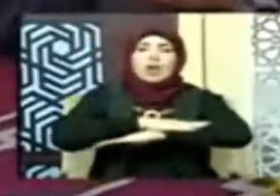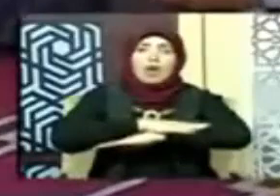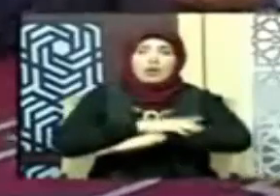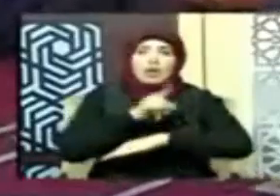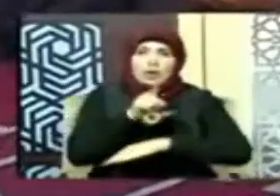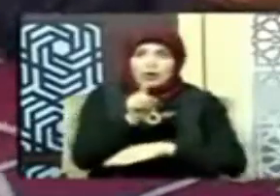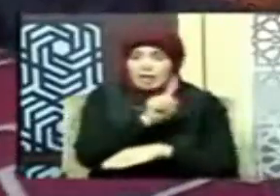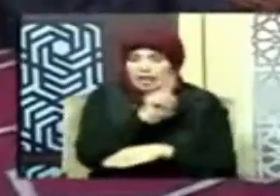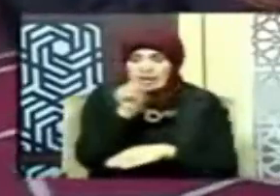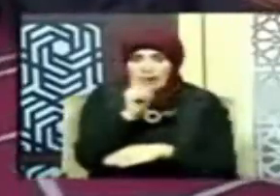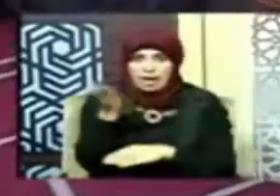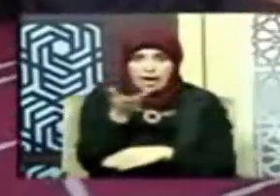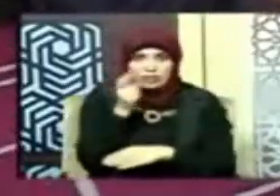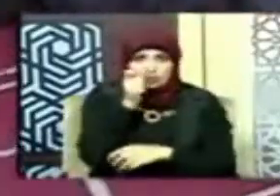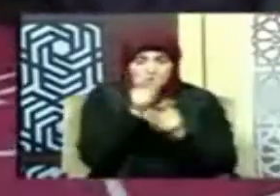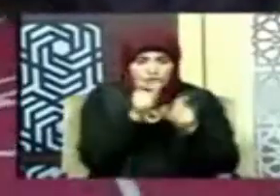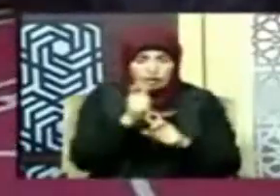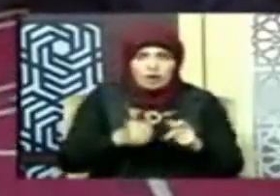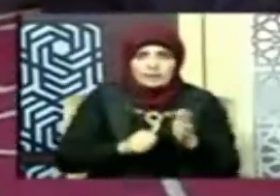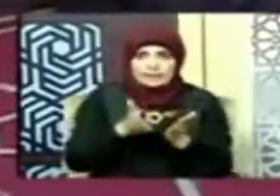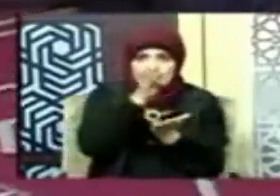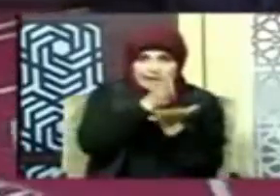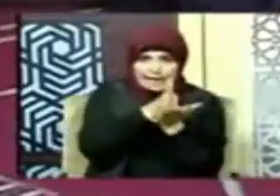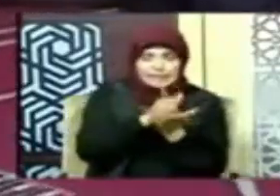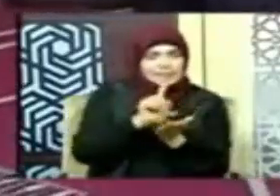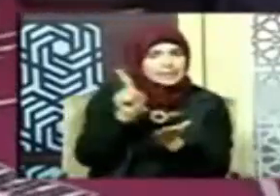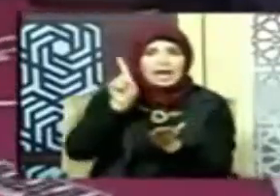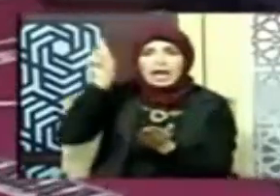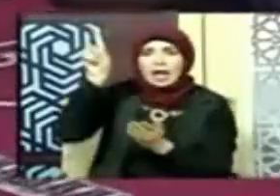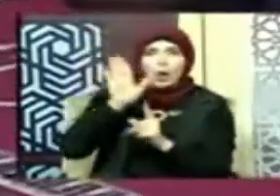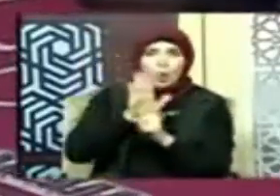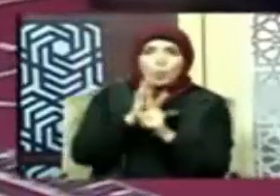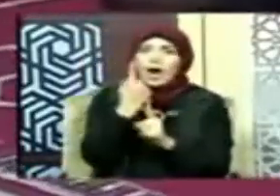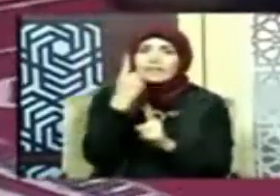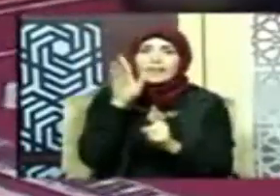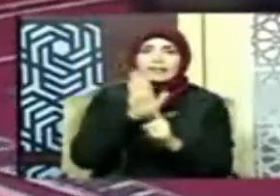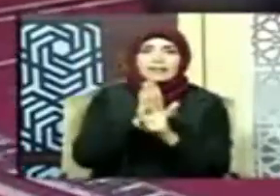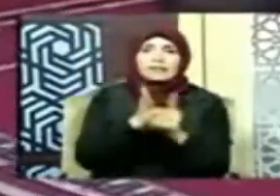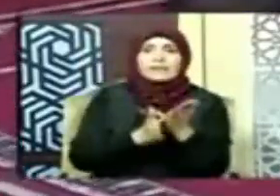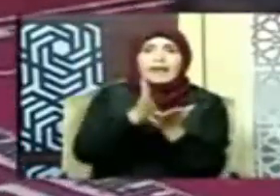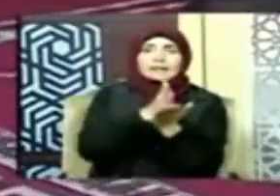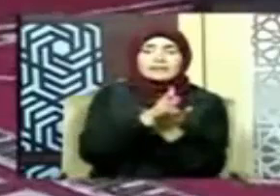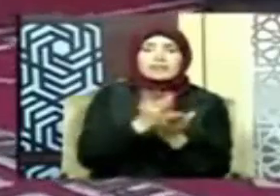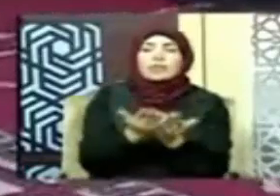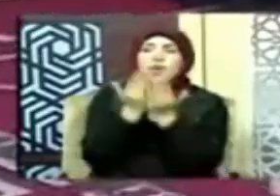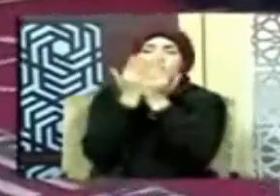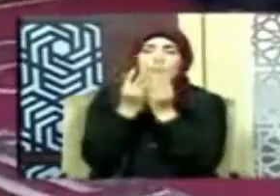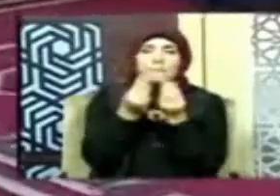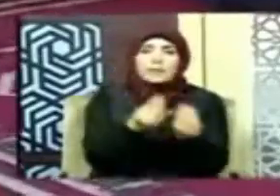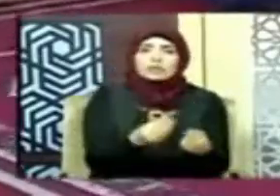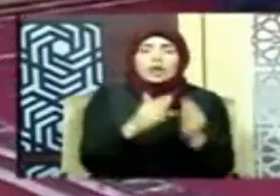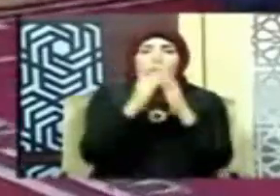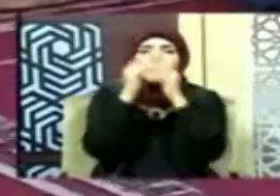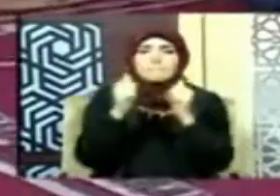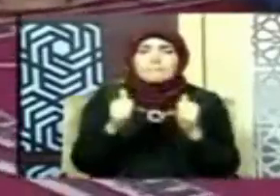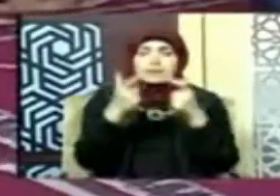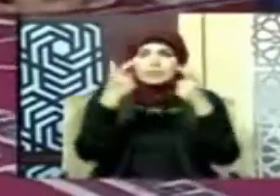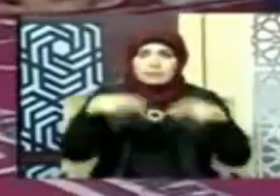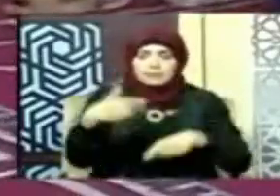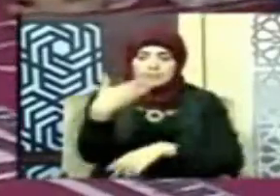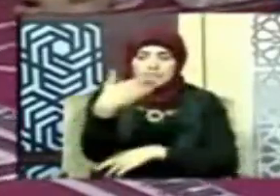يهدي لأحسنها إلا أنت. اللهم اجعل مصرنا هذه، بلدنا هذه،